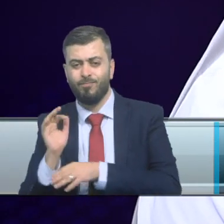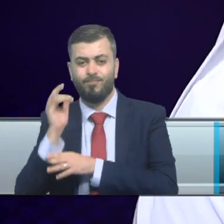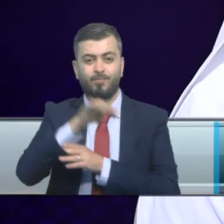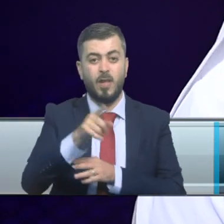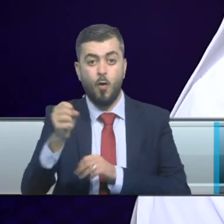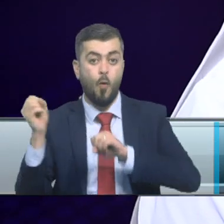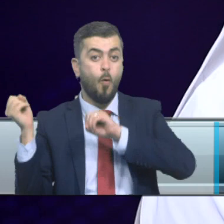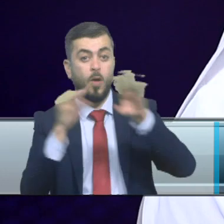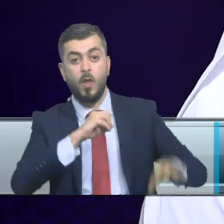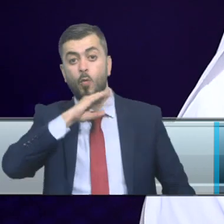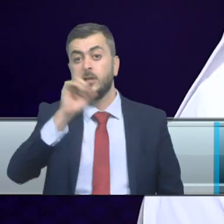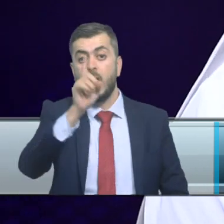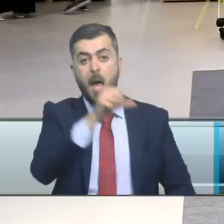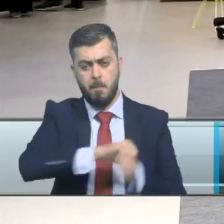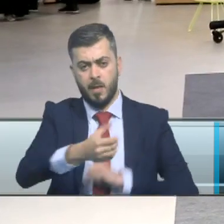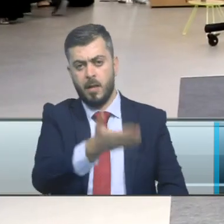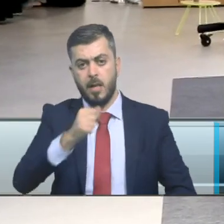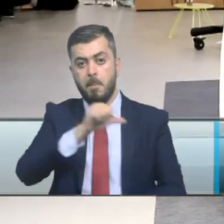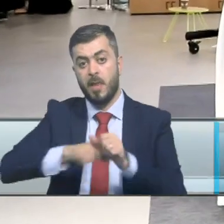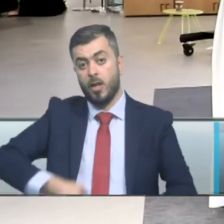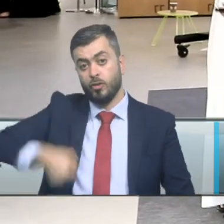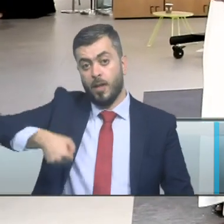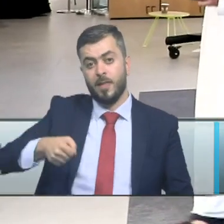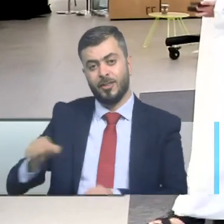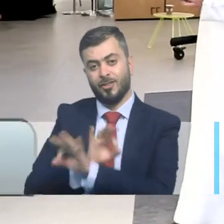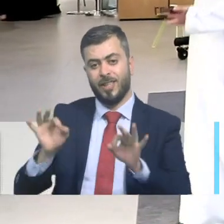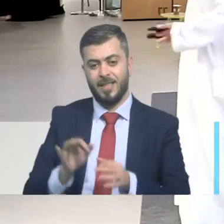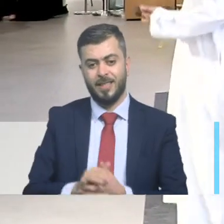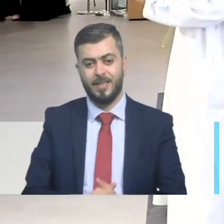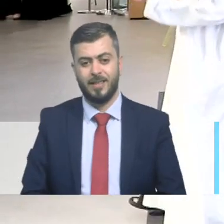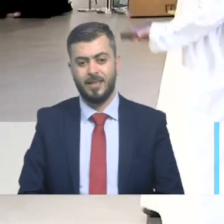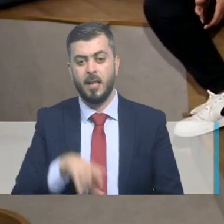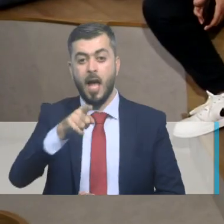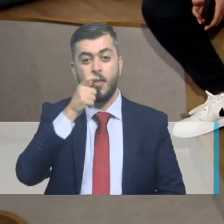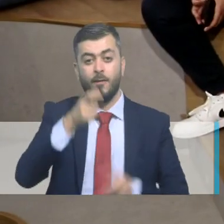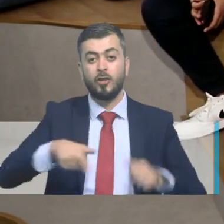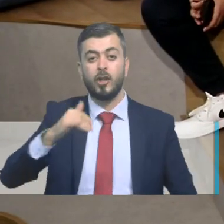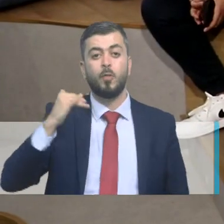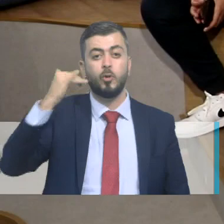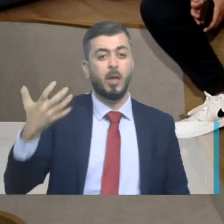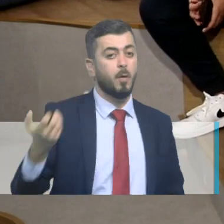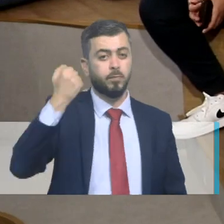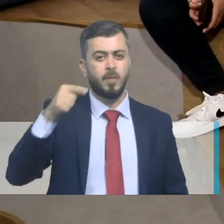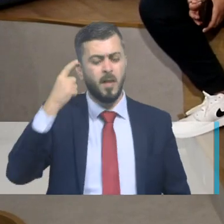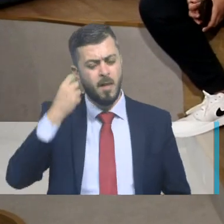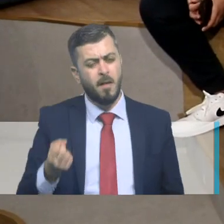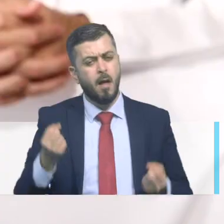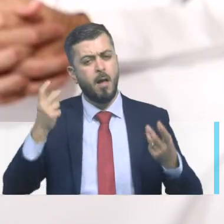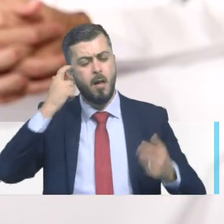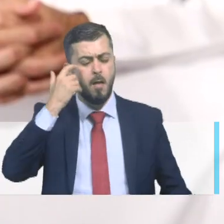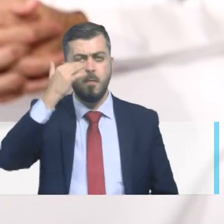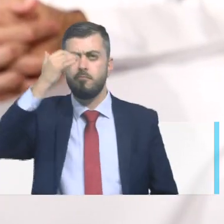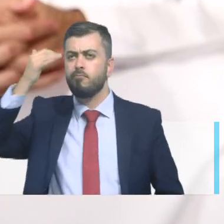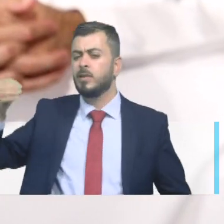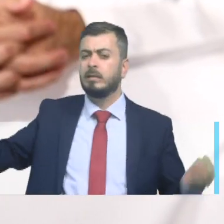إعادة تدويره إلى أكياس وشنط. هكذا رواد المستقبل، فرصة للإلهام وتطوير وتثقيف